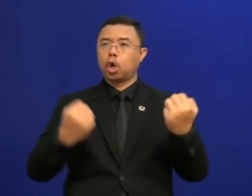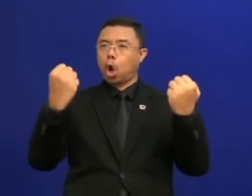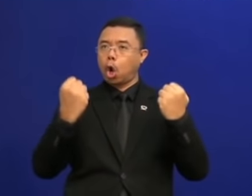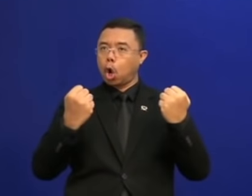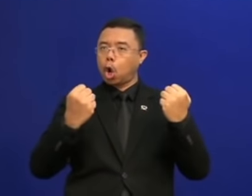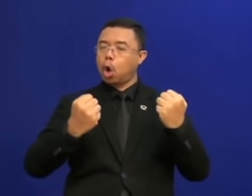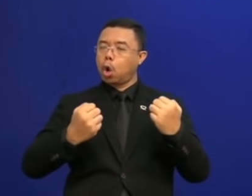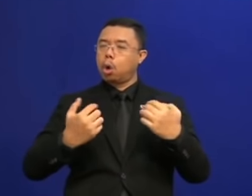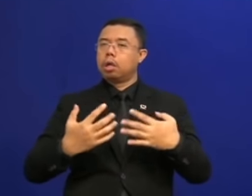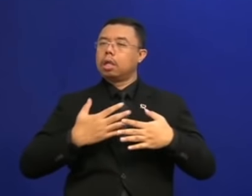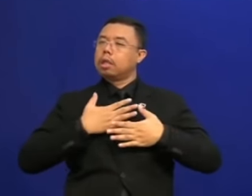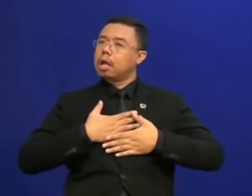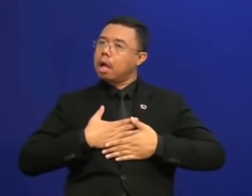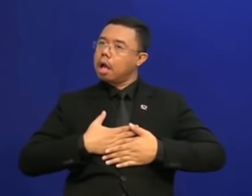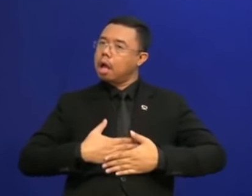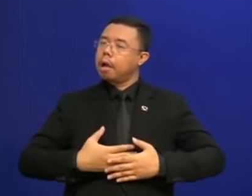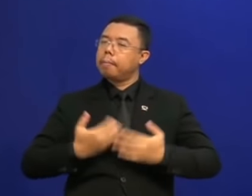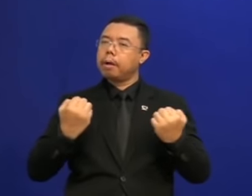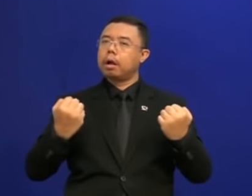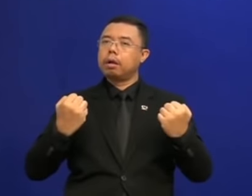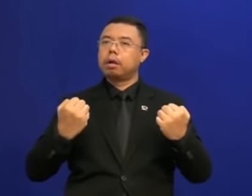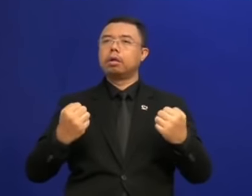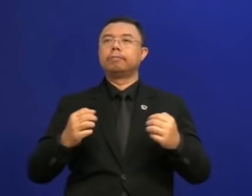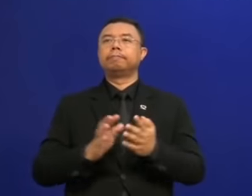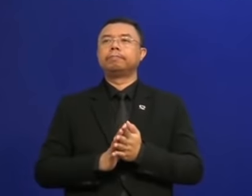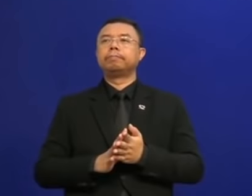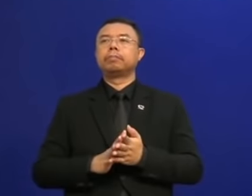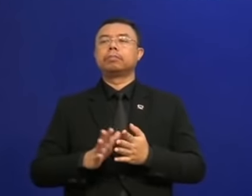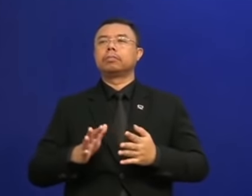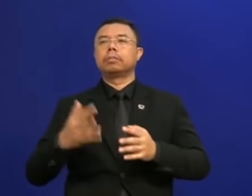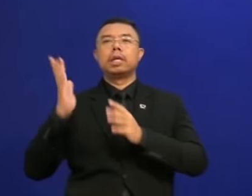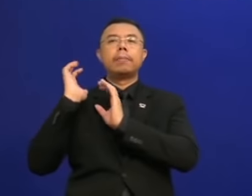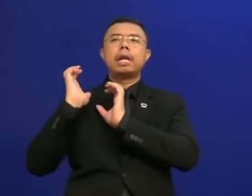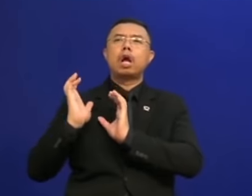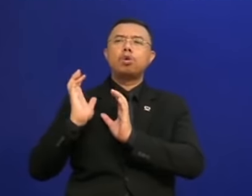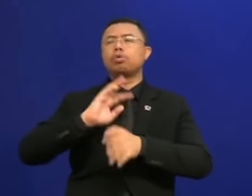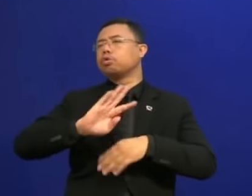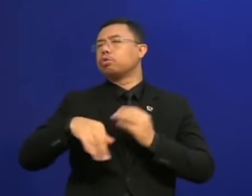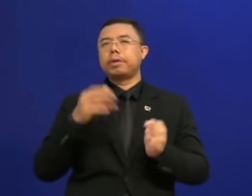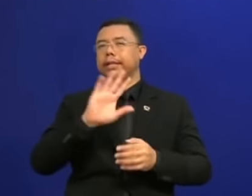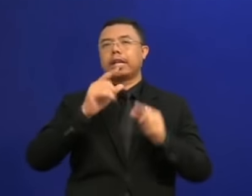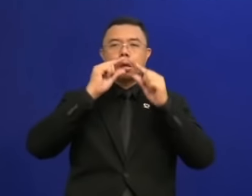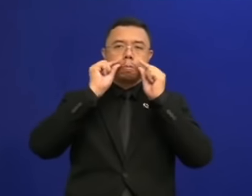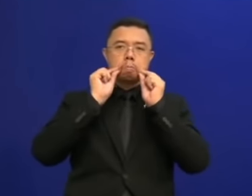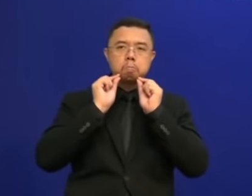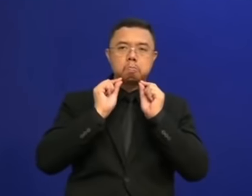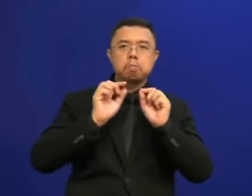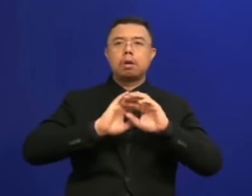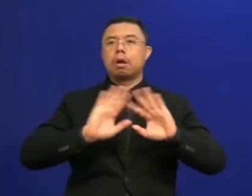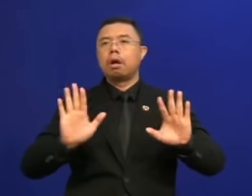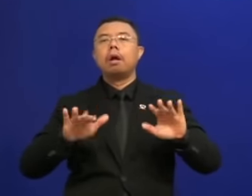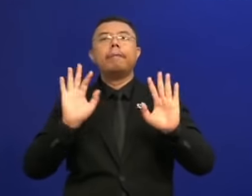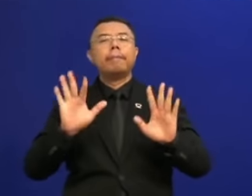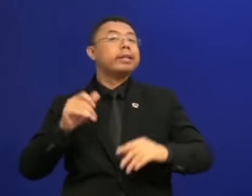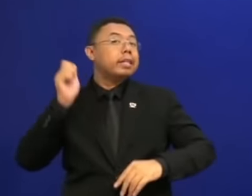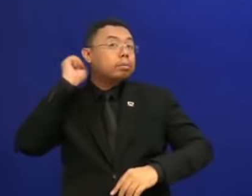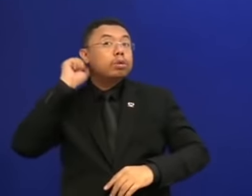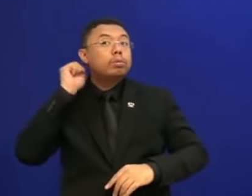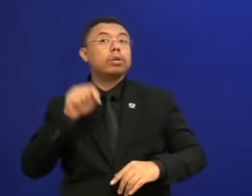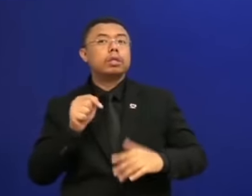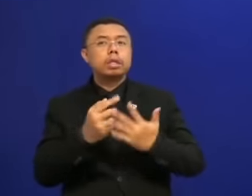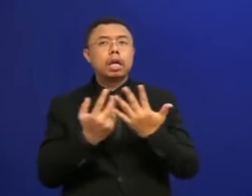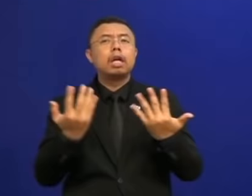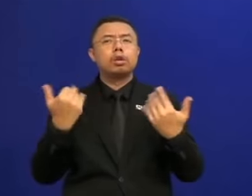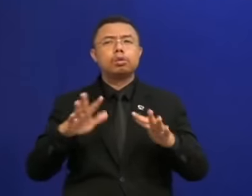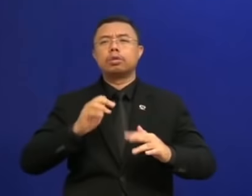Kokoh, tabah, sabar, menanggung segala sesuatu, dan tidak bersungut-sungut, pasti. Banyak ibu-ibu yang sekarang ini